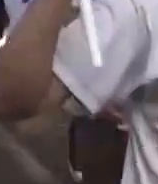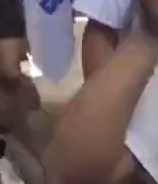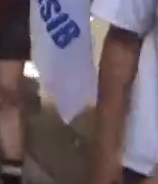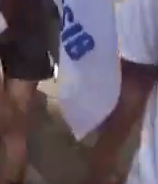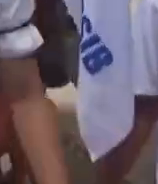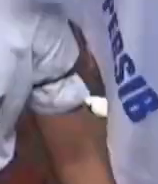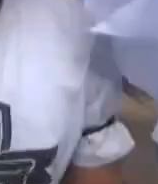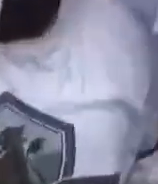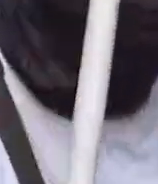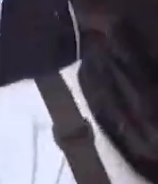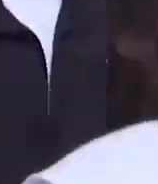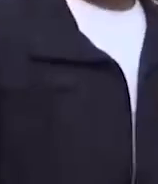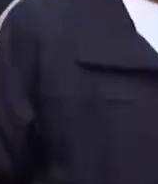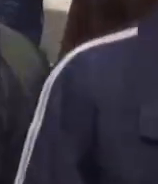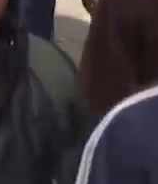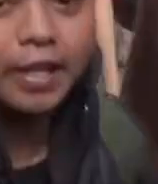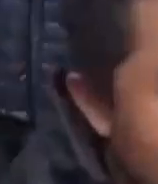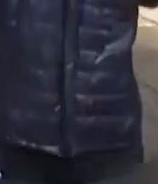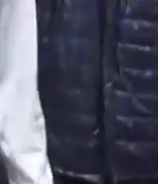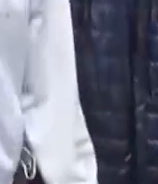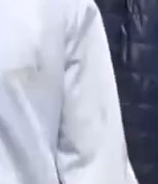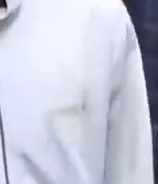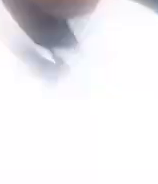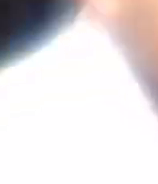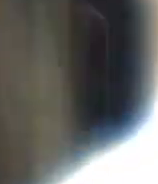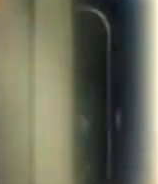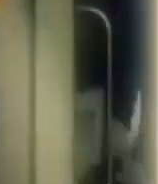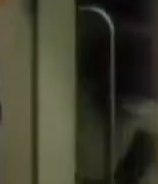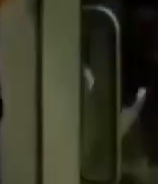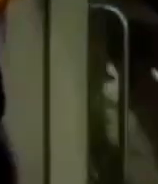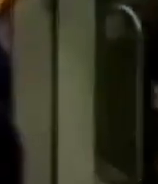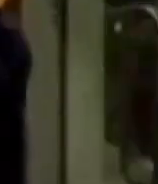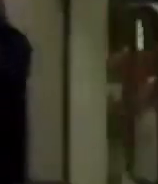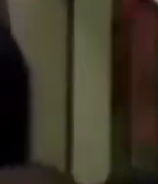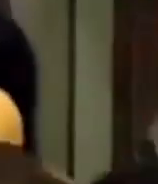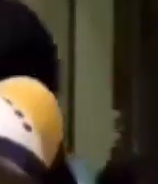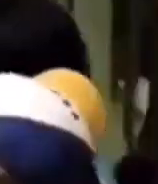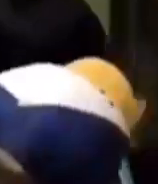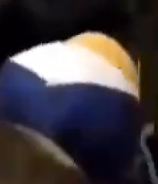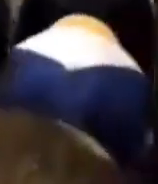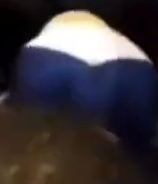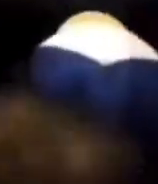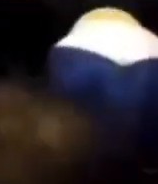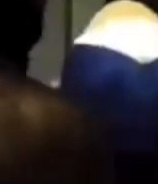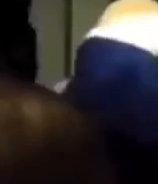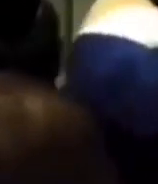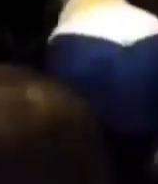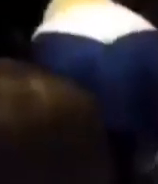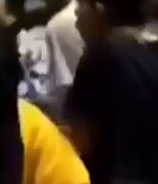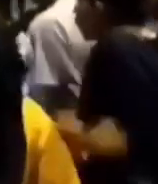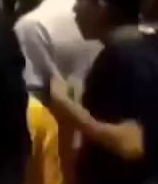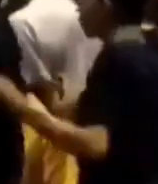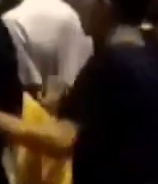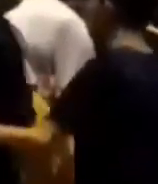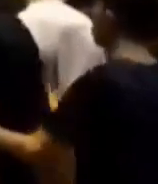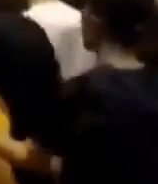permohonan maaf dari panitia pelaksana pertandingan Persib Persebaya Jumat pekan lalu. Boboto kecewa dengan buruknya kinerja panitia pelaksana